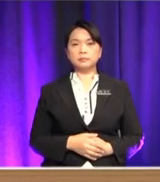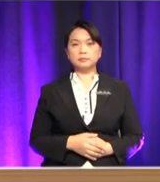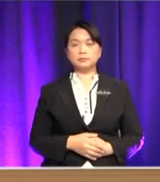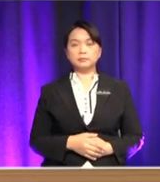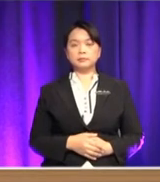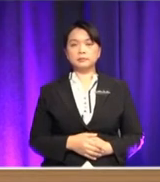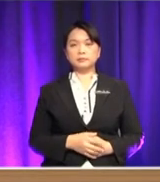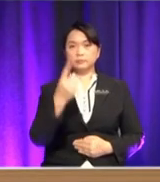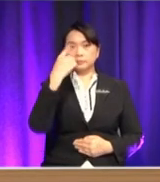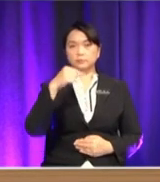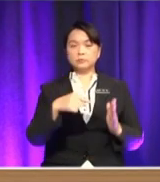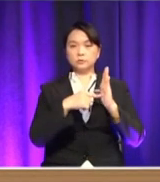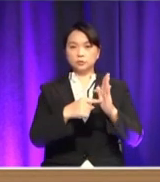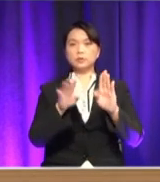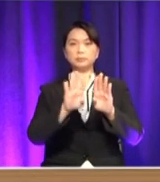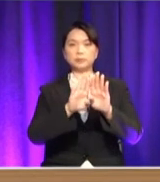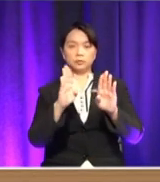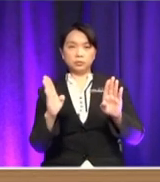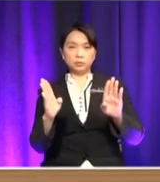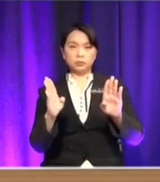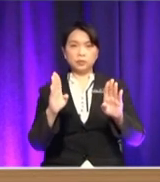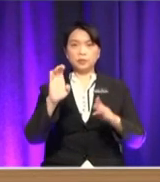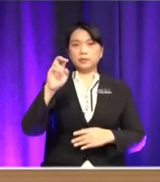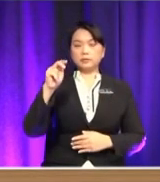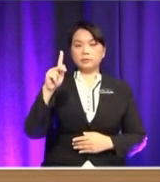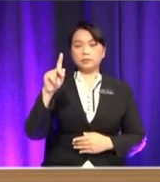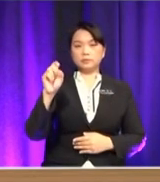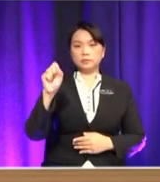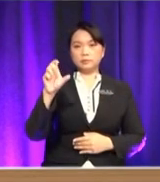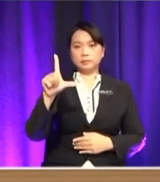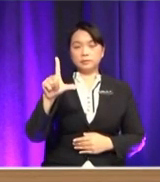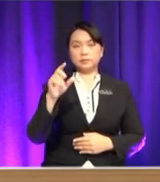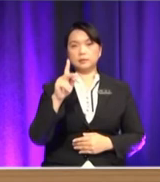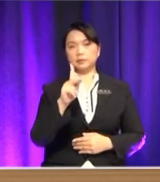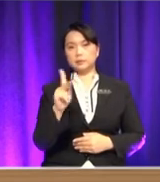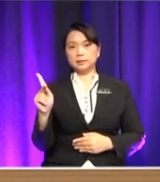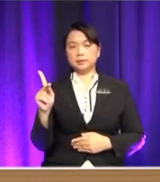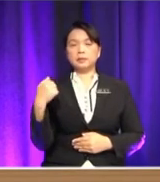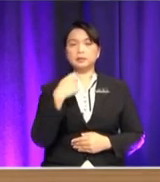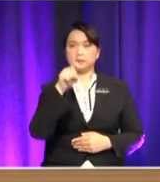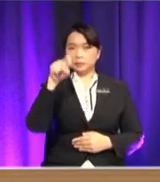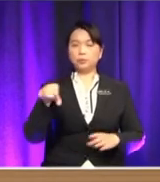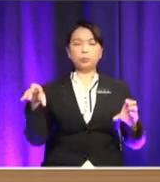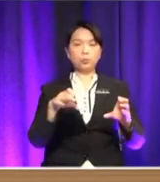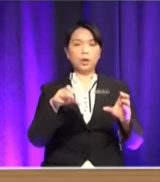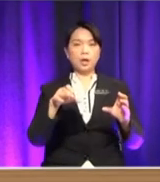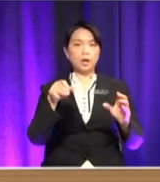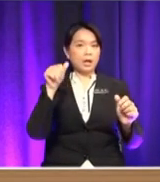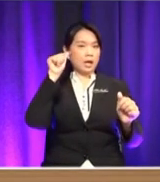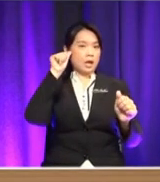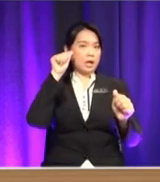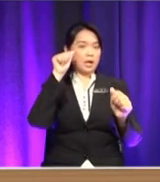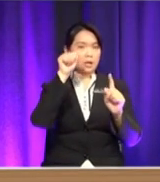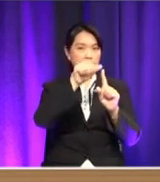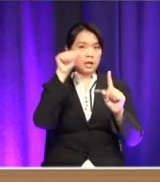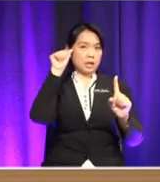menunjukkan ini pintu berisi kanan walaupun ditulis pintu goreng saja tapi kita kena buat heromaza nih menandakan dia berisikan lain